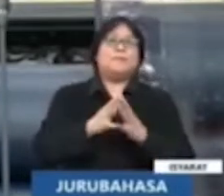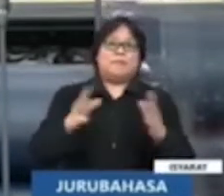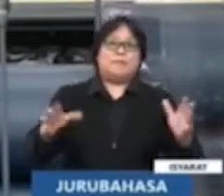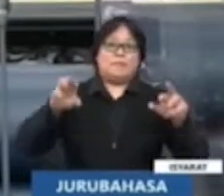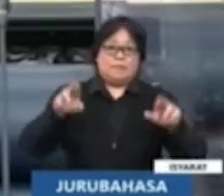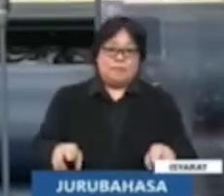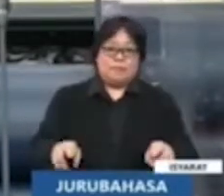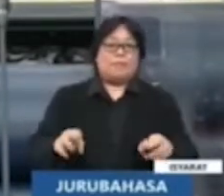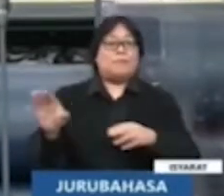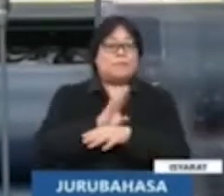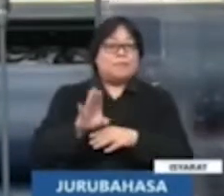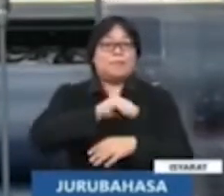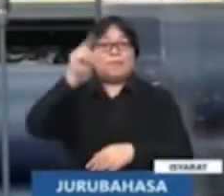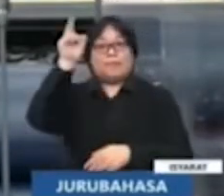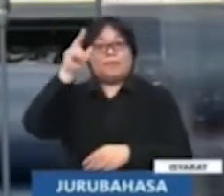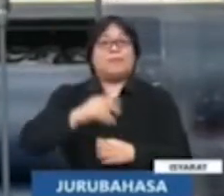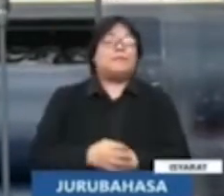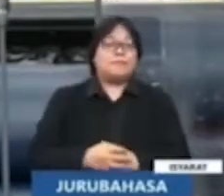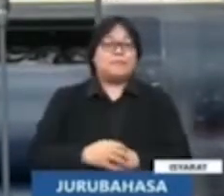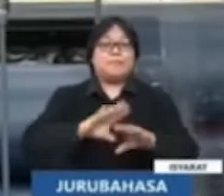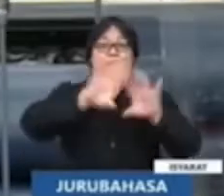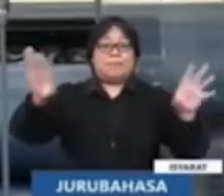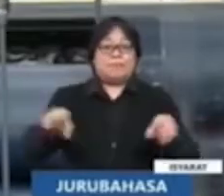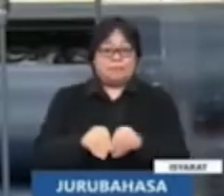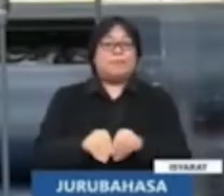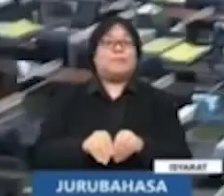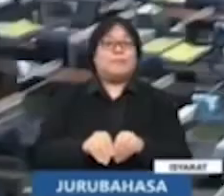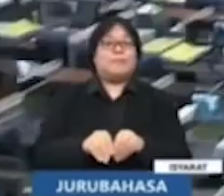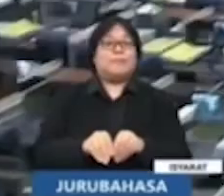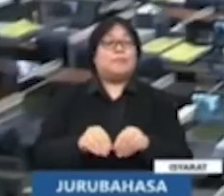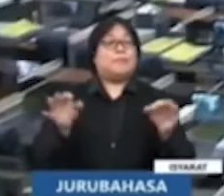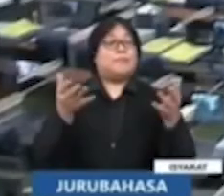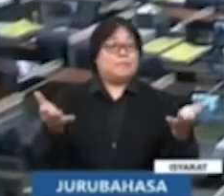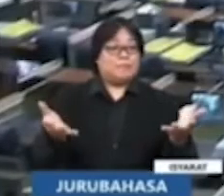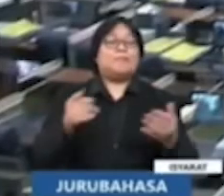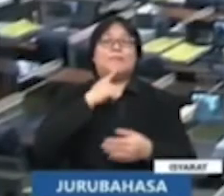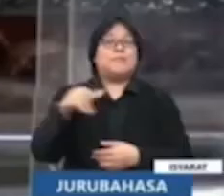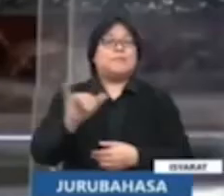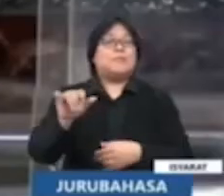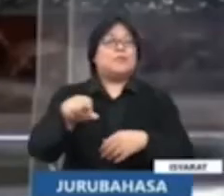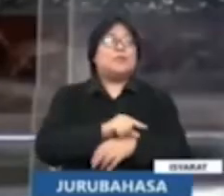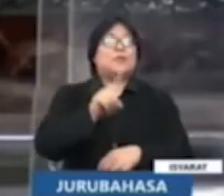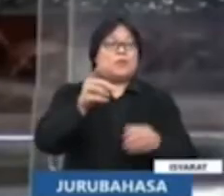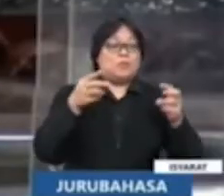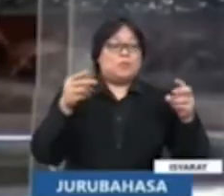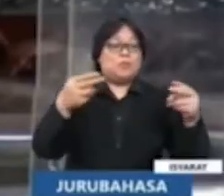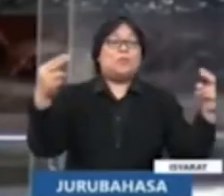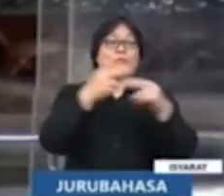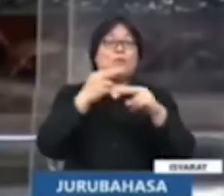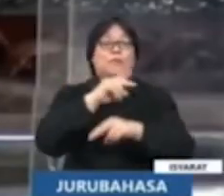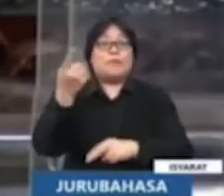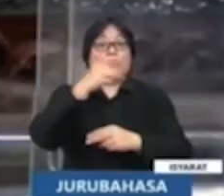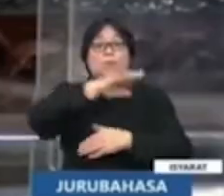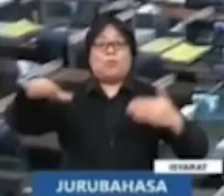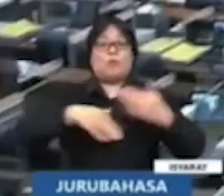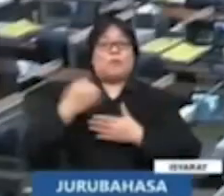besar kepada rakyat, perniagaan dan kerajaan. Secara keseluruhannya, perumpamaannya adalah seperti menggunakan satu lebuh raya besar yang tunggal